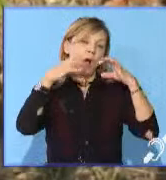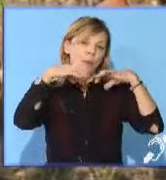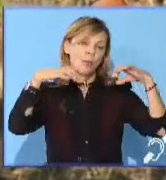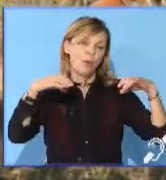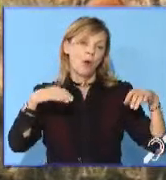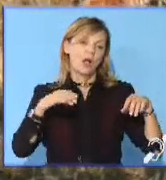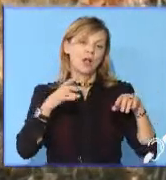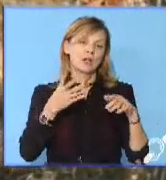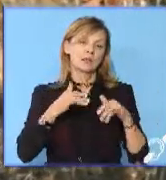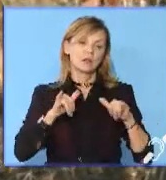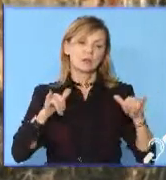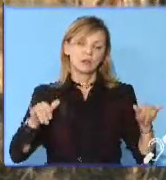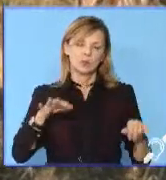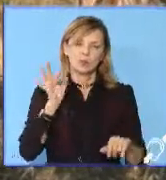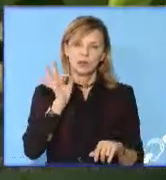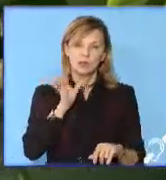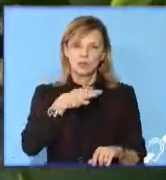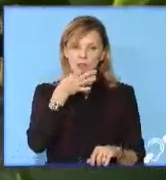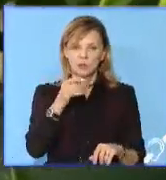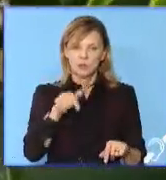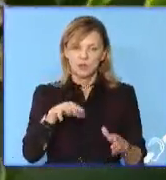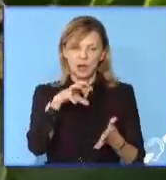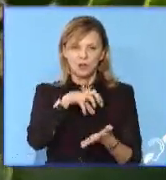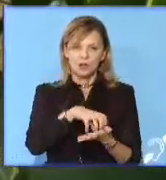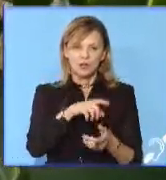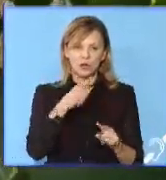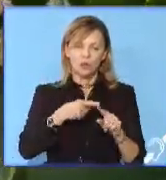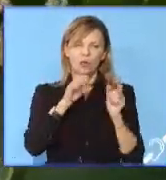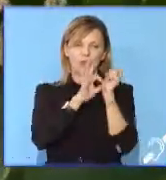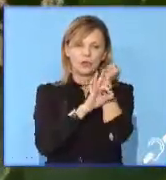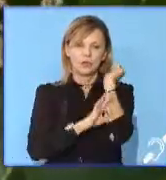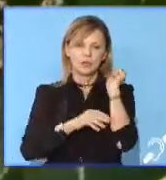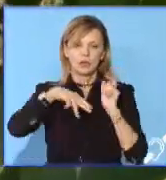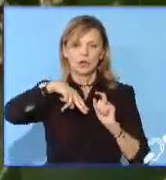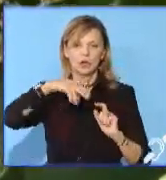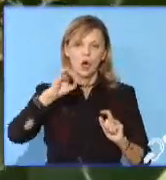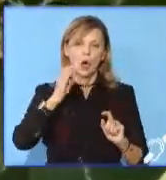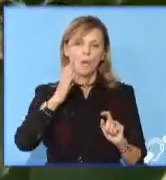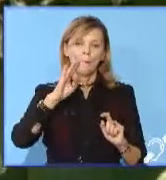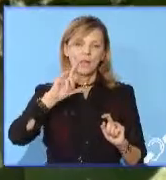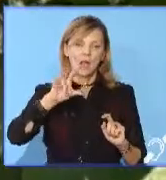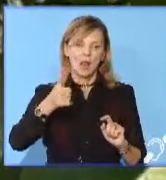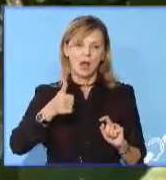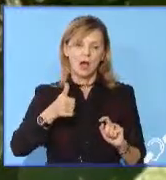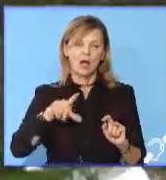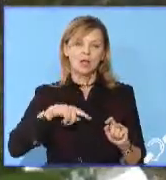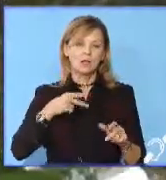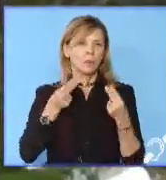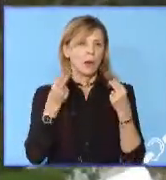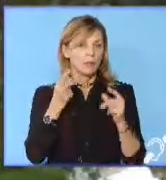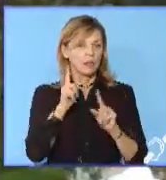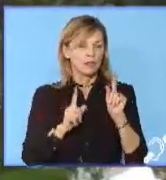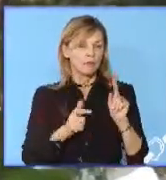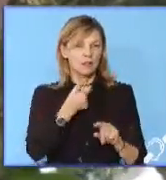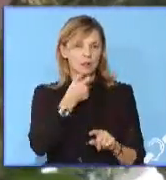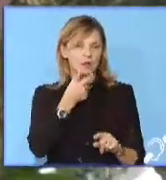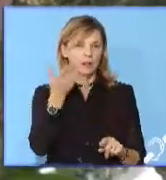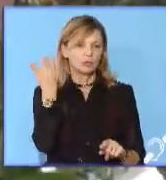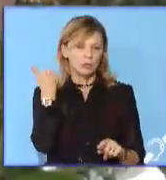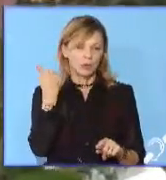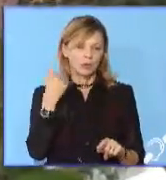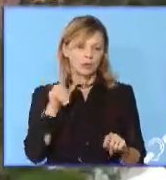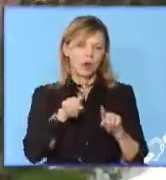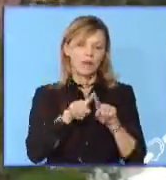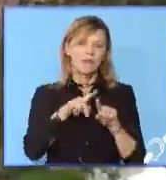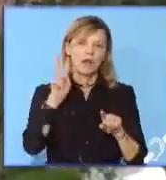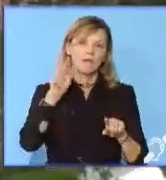apă. Specialiștii susțin că pe plantațiile cu viță de vie nobilă, producțiile sunt anul acesta mai bune decât în 2022. În plus, și vinul